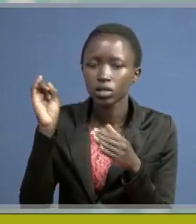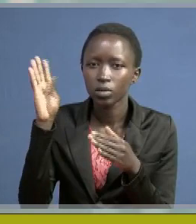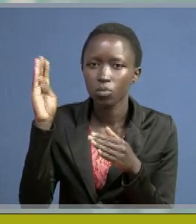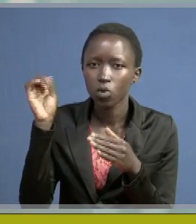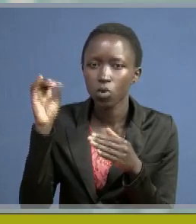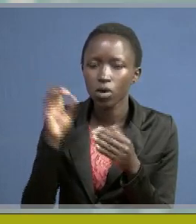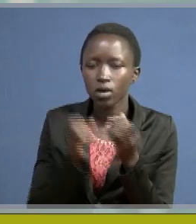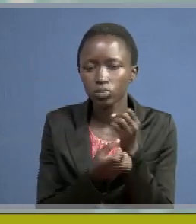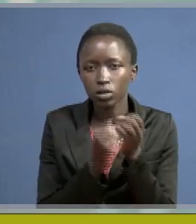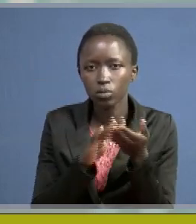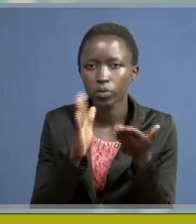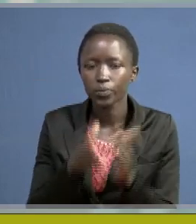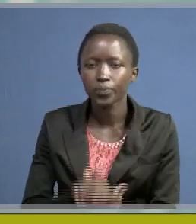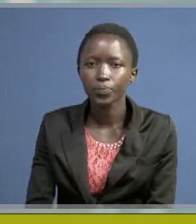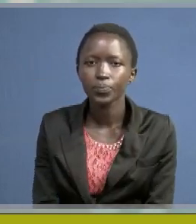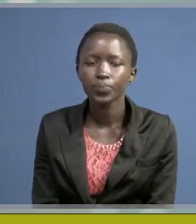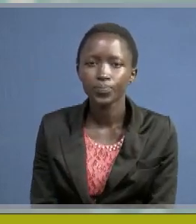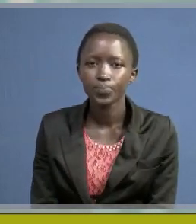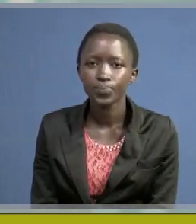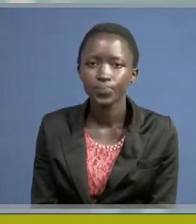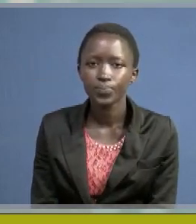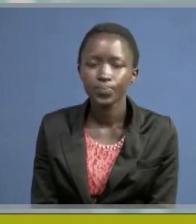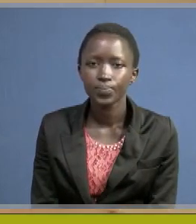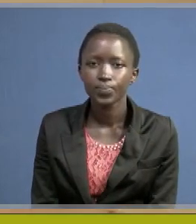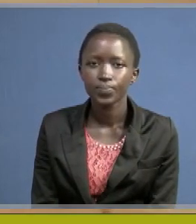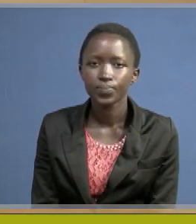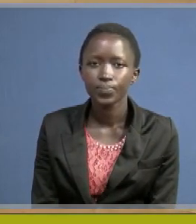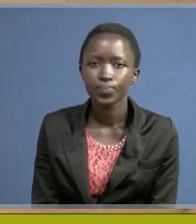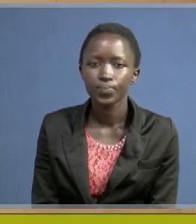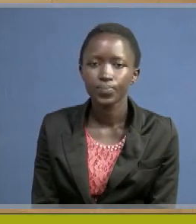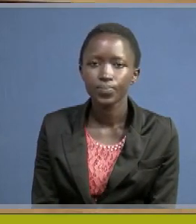Ukiboi anafafanua zaidi.